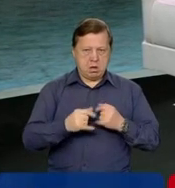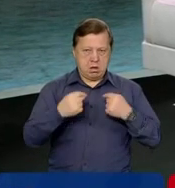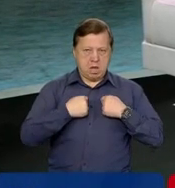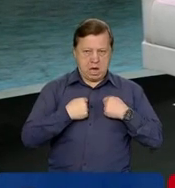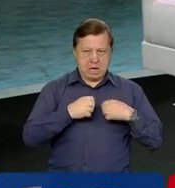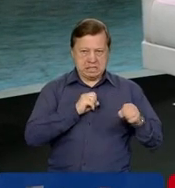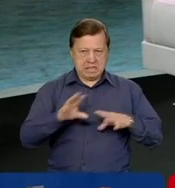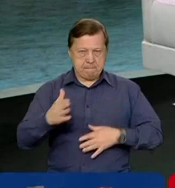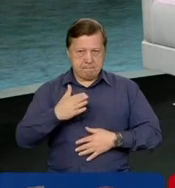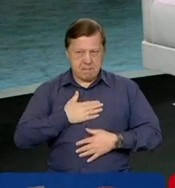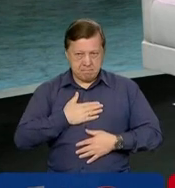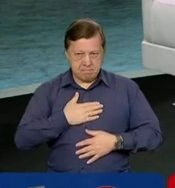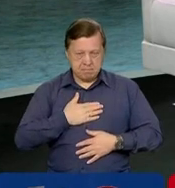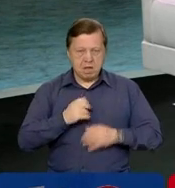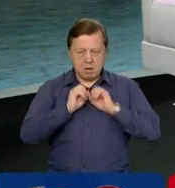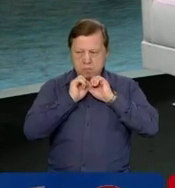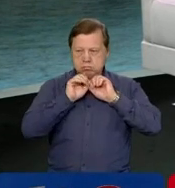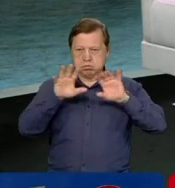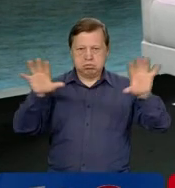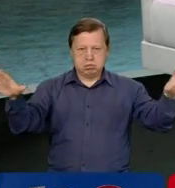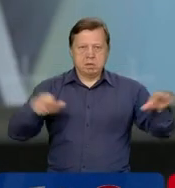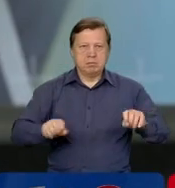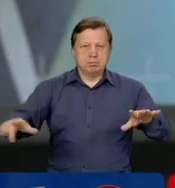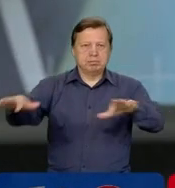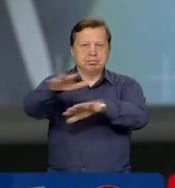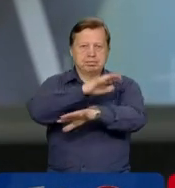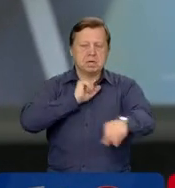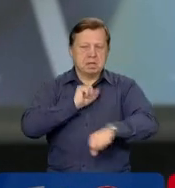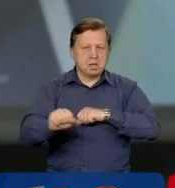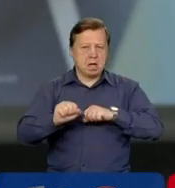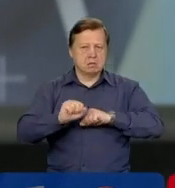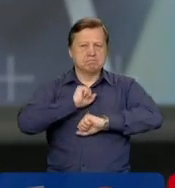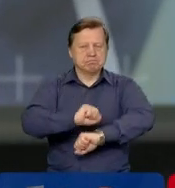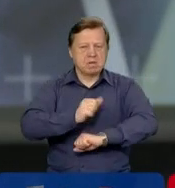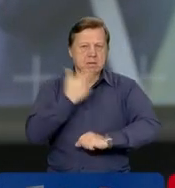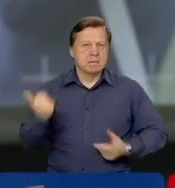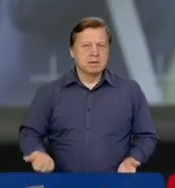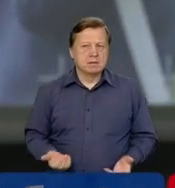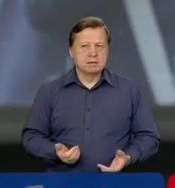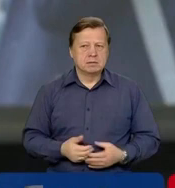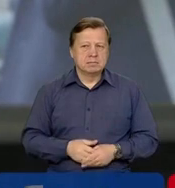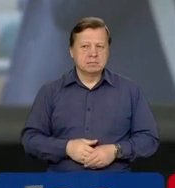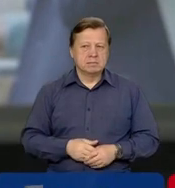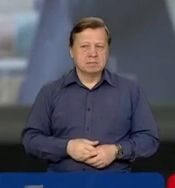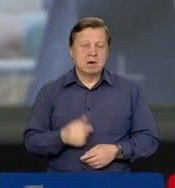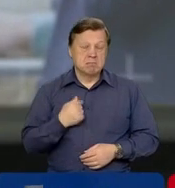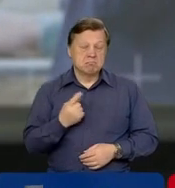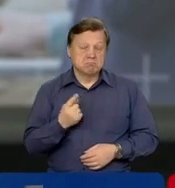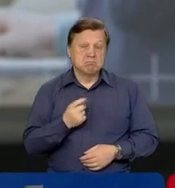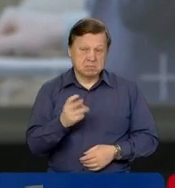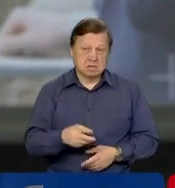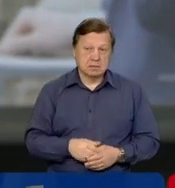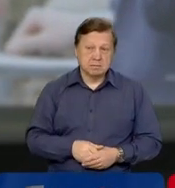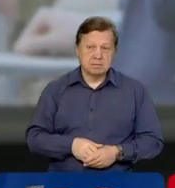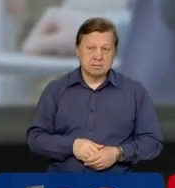to wirusa wydycha bezpośrednio do otoczenia. Dziękuję bardzo. No to chyba bym się zgodził, że jeżeli